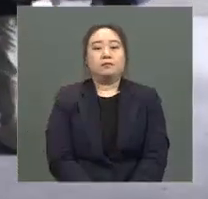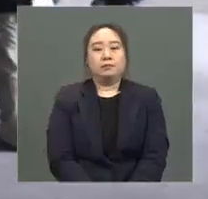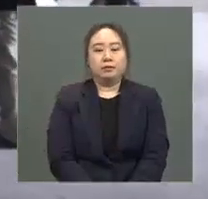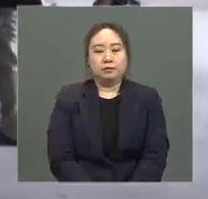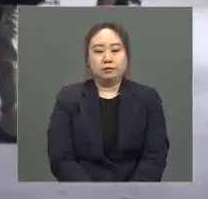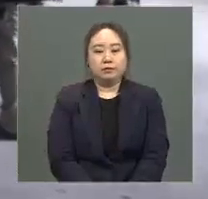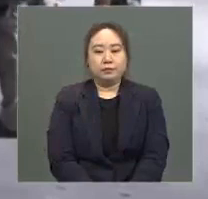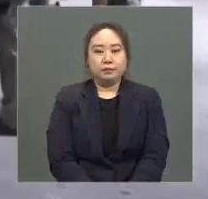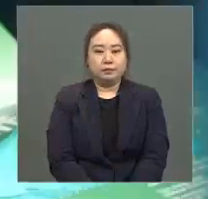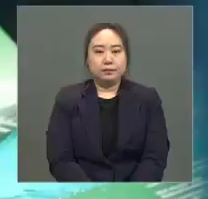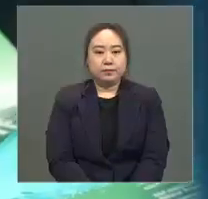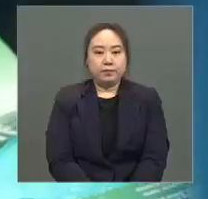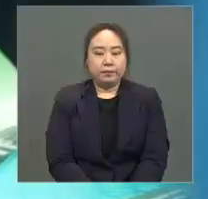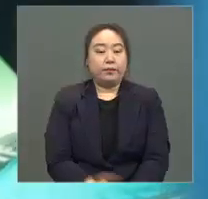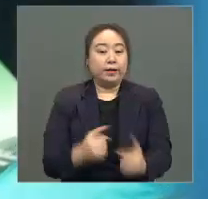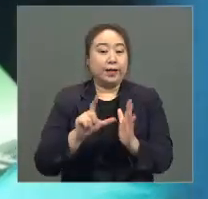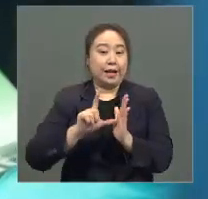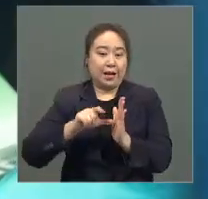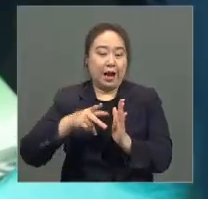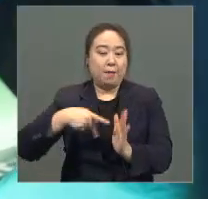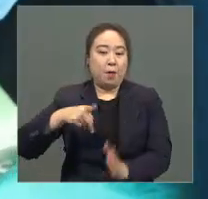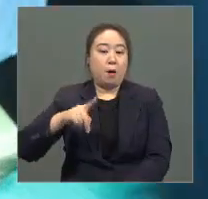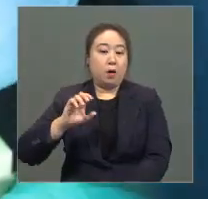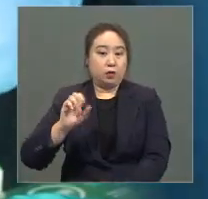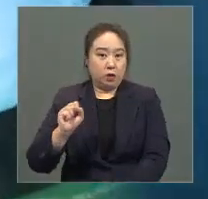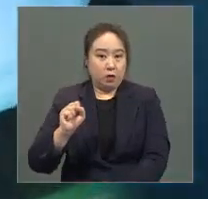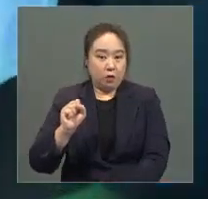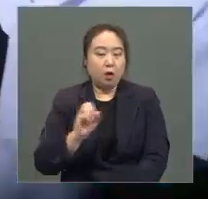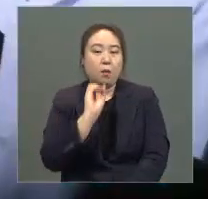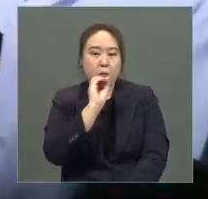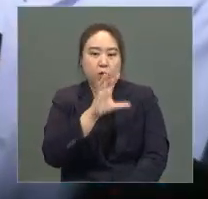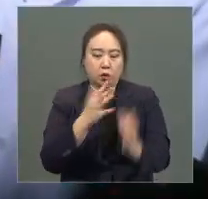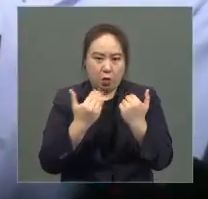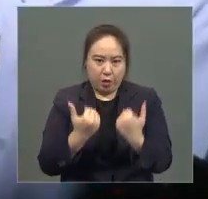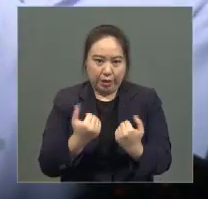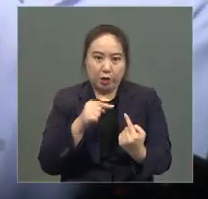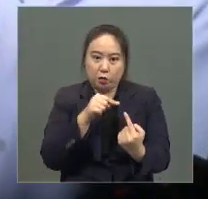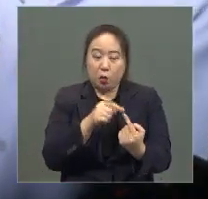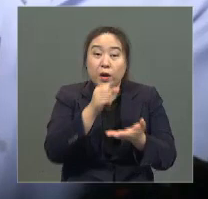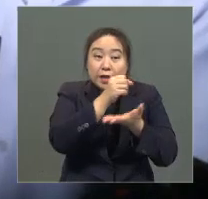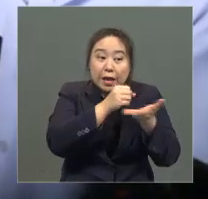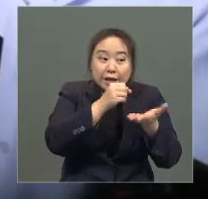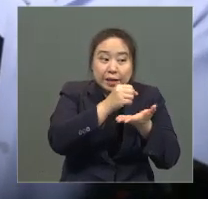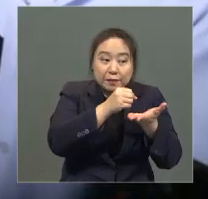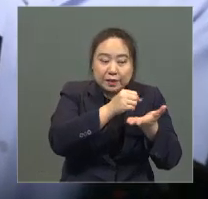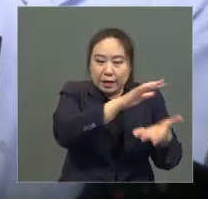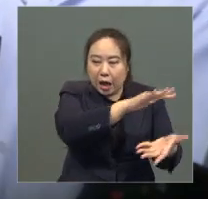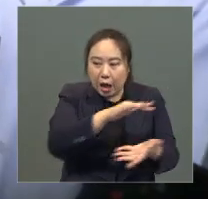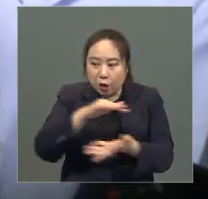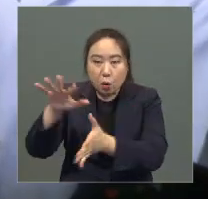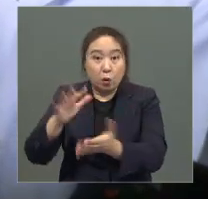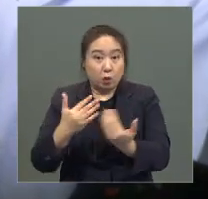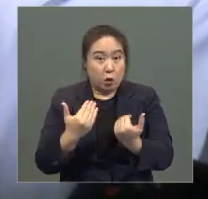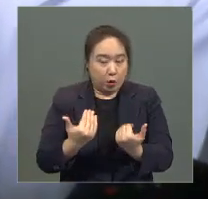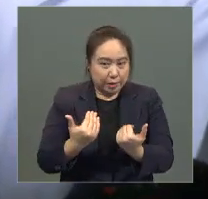ค่ะก็ได้เลยค่ะที่การปปส.ก็เปิดเผยเพิ่มเติมนะคะว่าเส้นทางการลำเลียงยาเสพติดตอนนี้อยู่